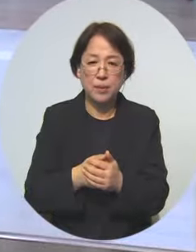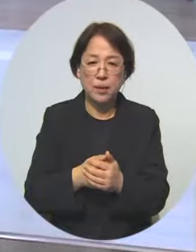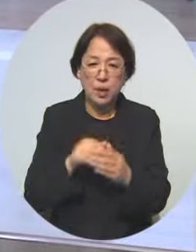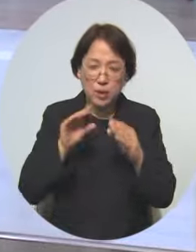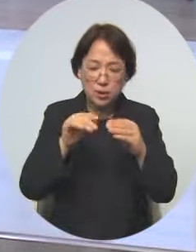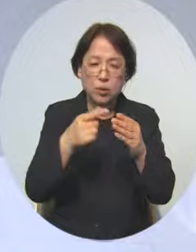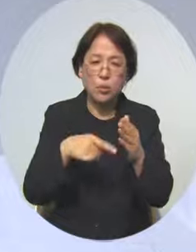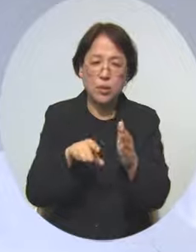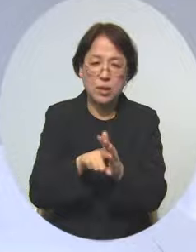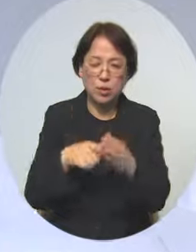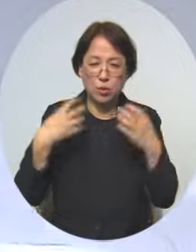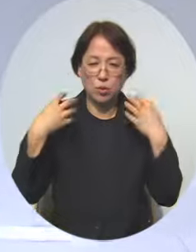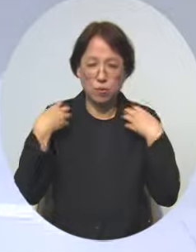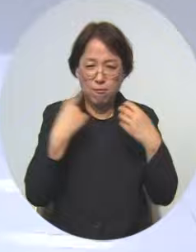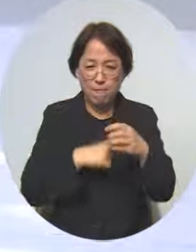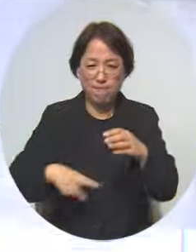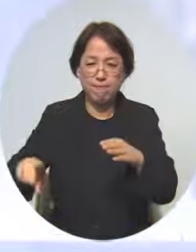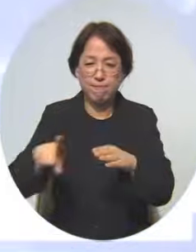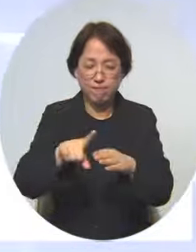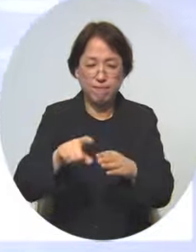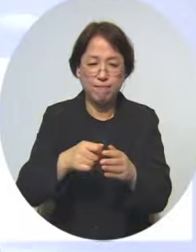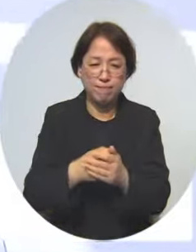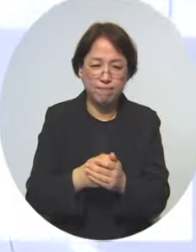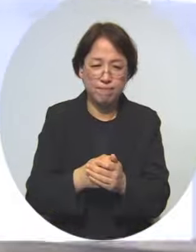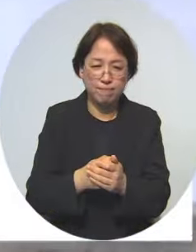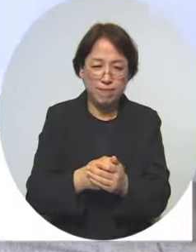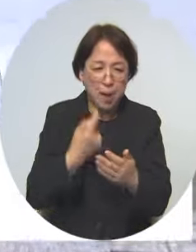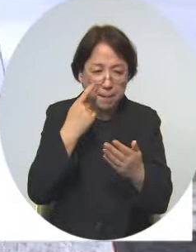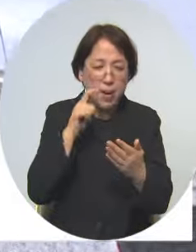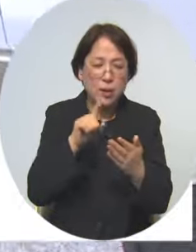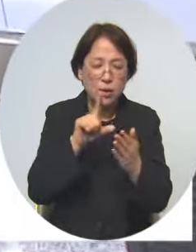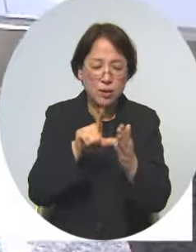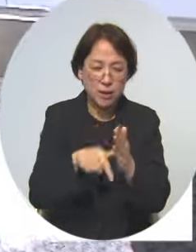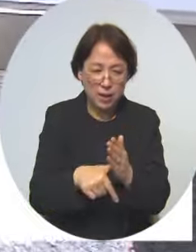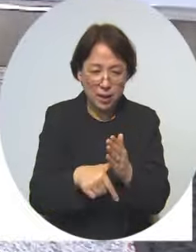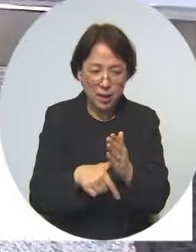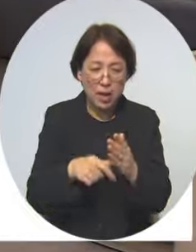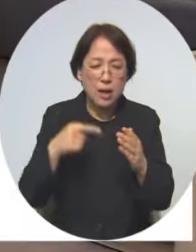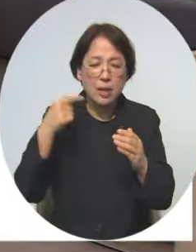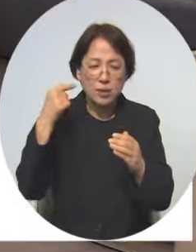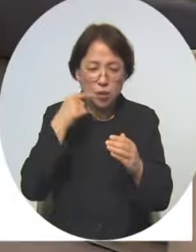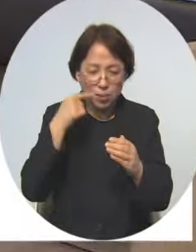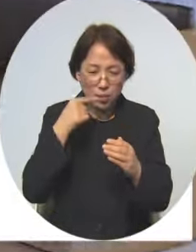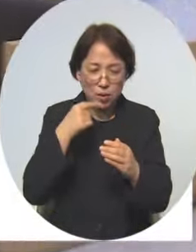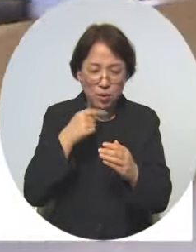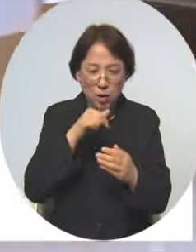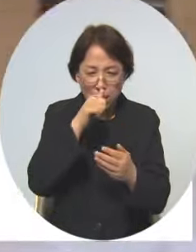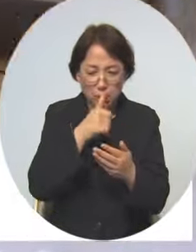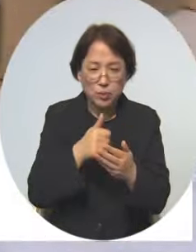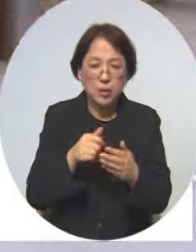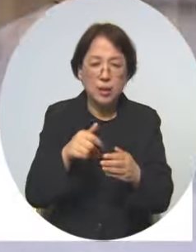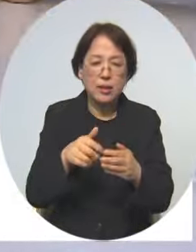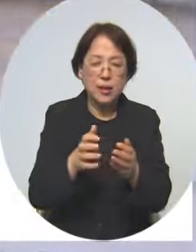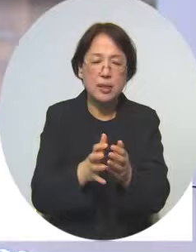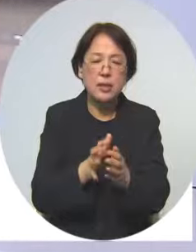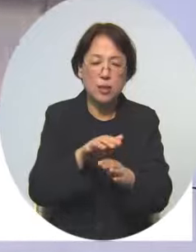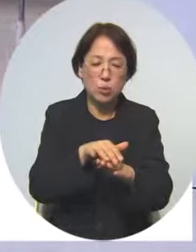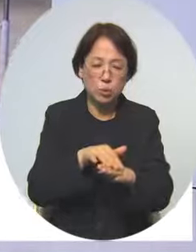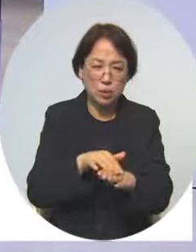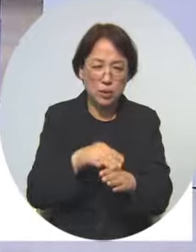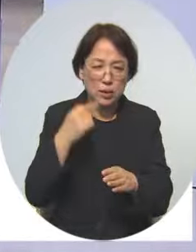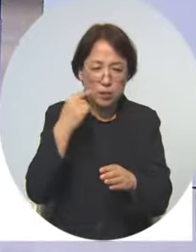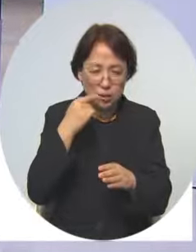위해 나섰습니다. 불법 행위 적발 시 대부업법 등 위반에 따른 처벌뿐 아니라 범죄단체 조직죄와 스토킹